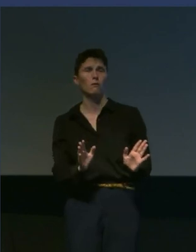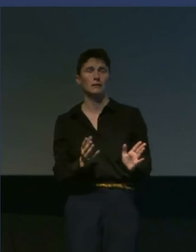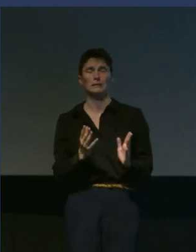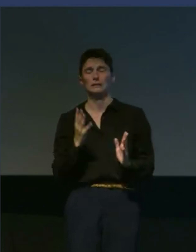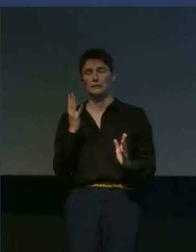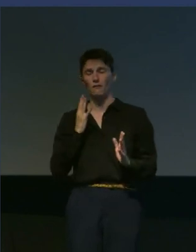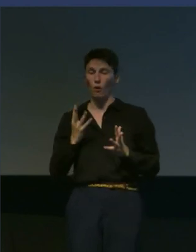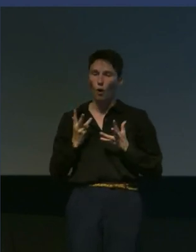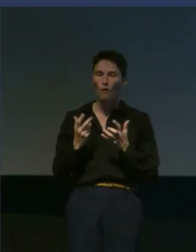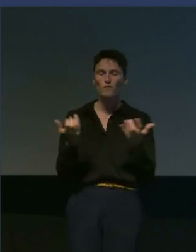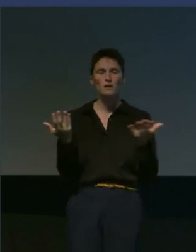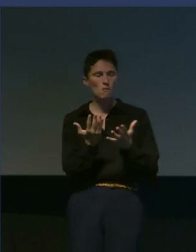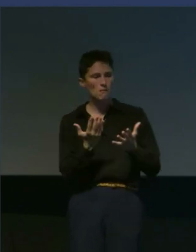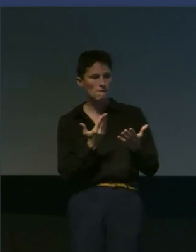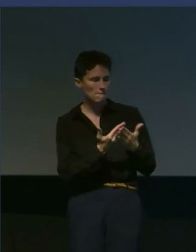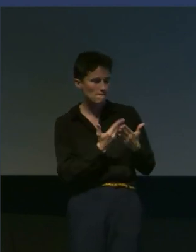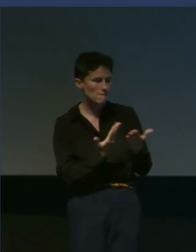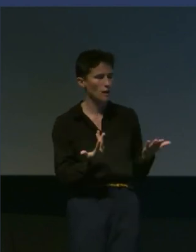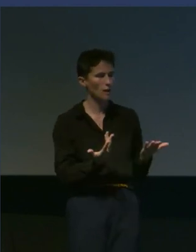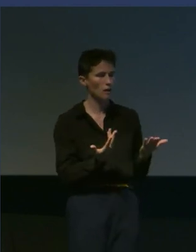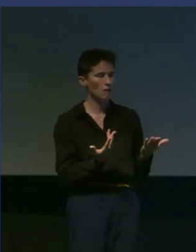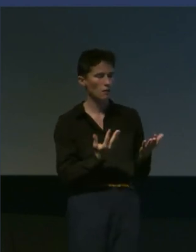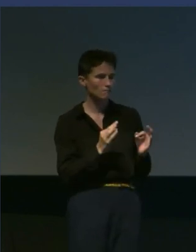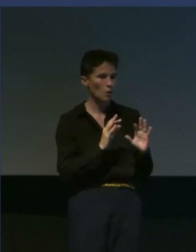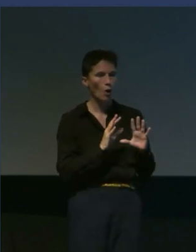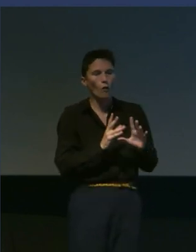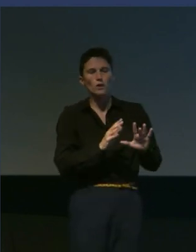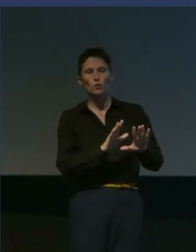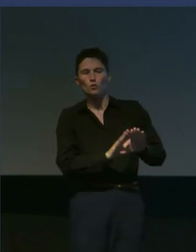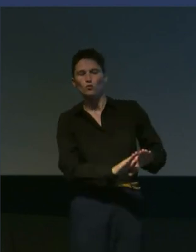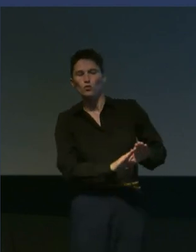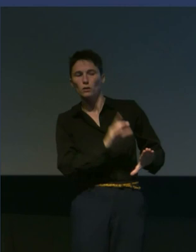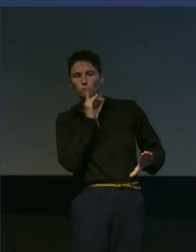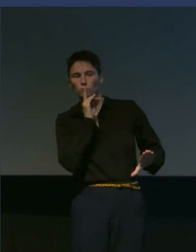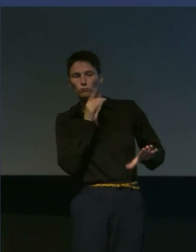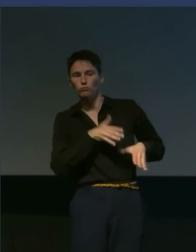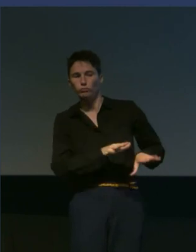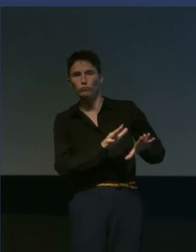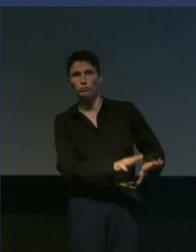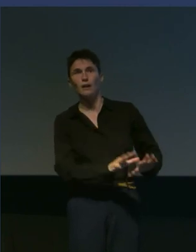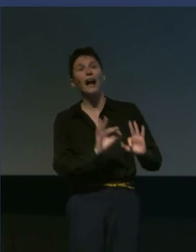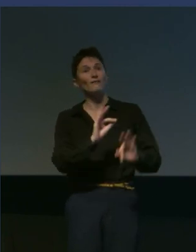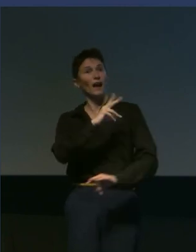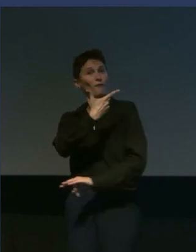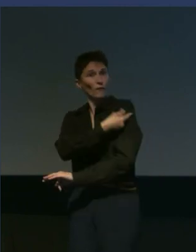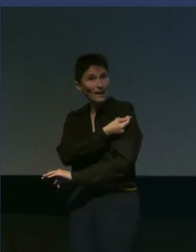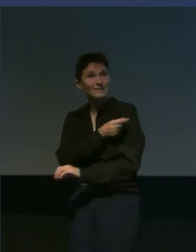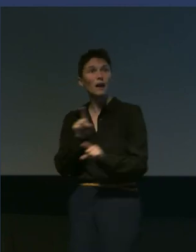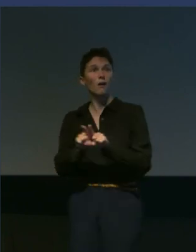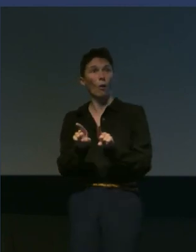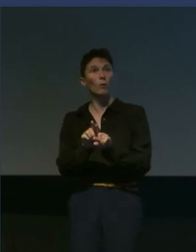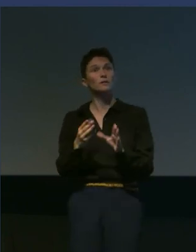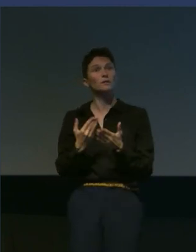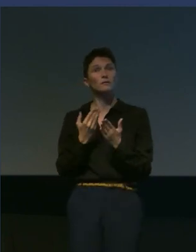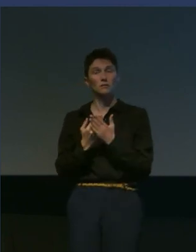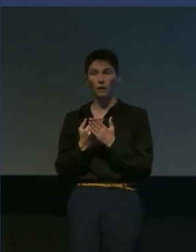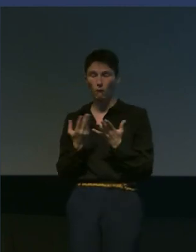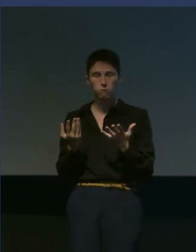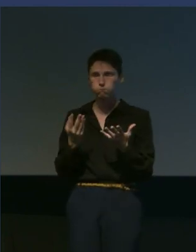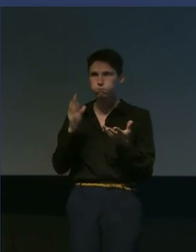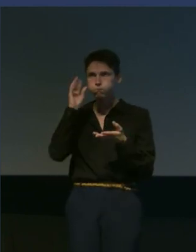moment de toucher certaines choses. Et ça, bon, alors les vaccins, c'est pareil. On est complètement dans le désert là